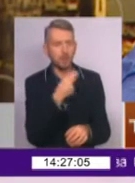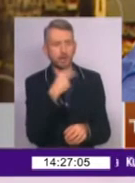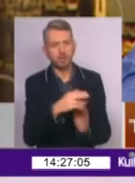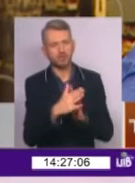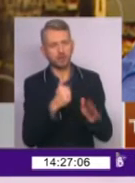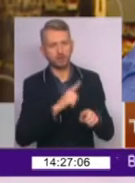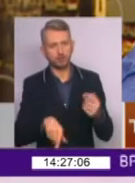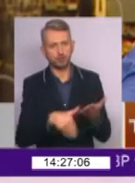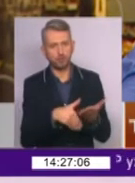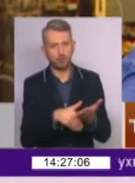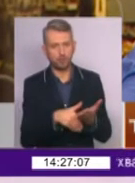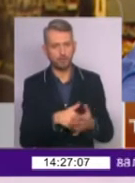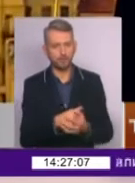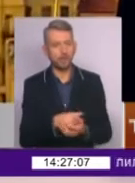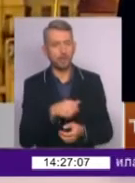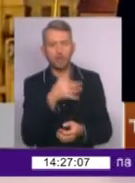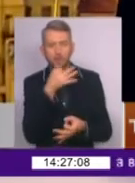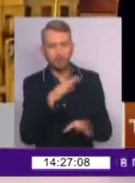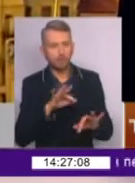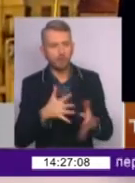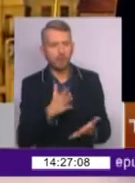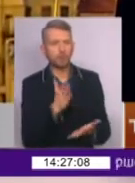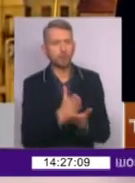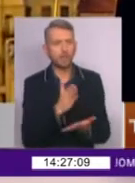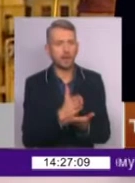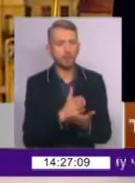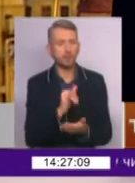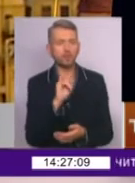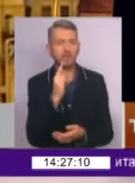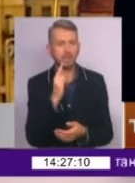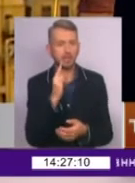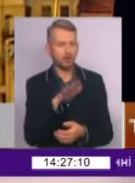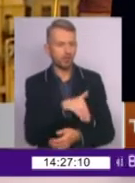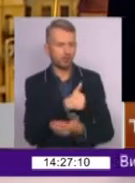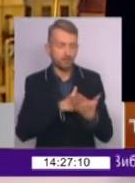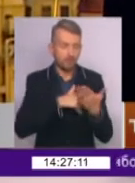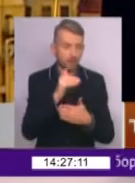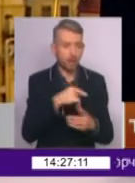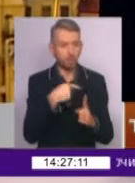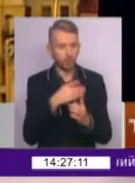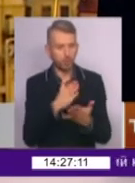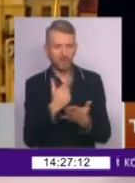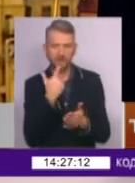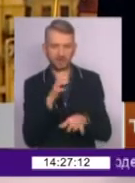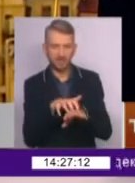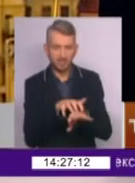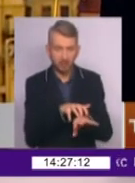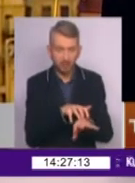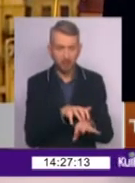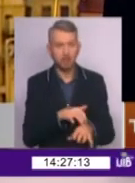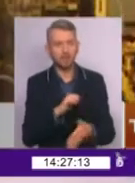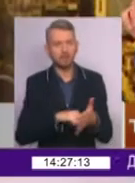допомогу. Тобто в будь-якому випадку наявності в дитини лихоманки, при якій є висипка, це привід викликати швидку допомогу.